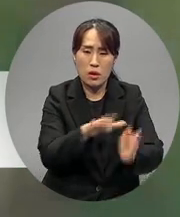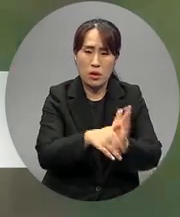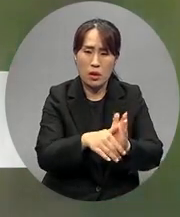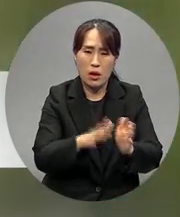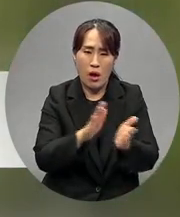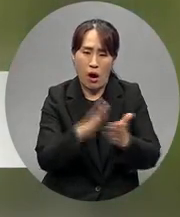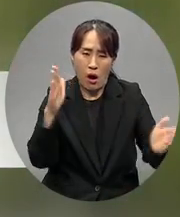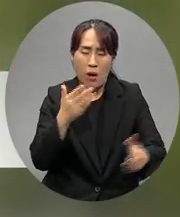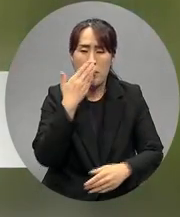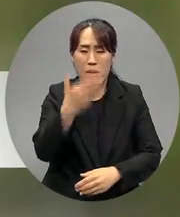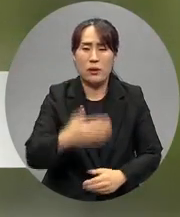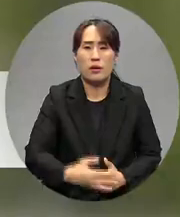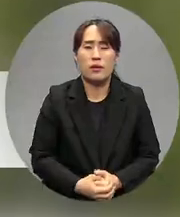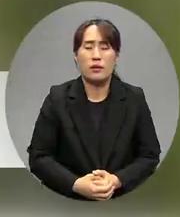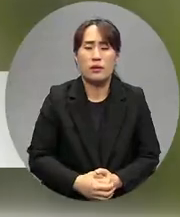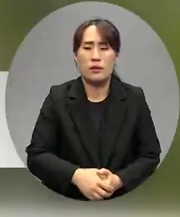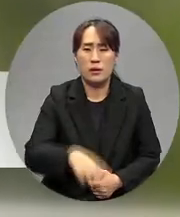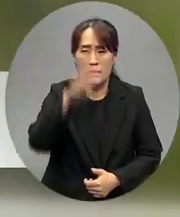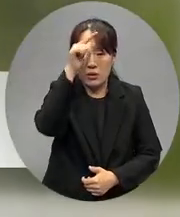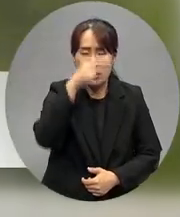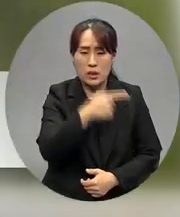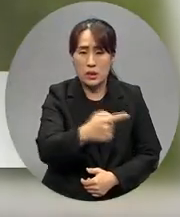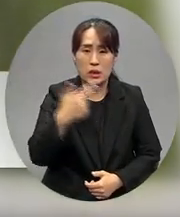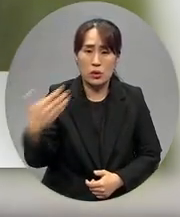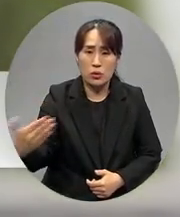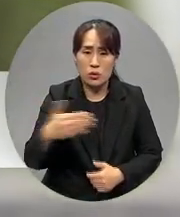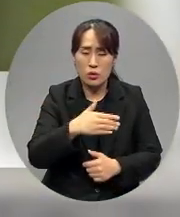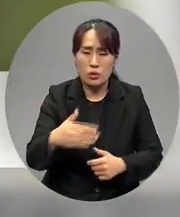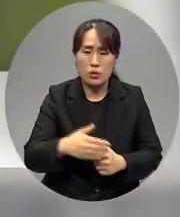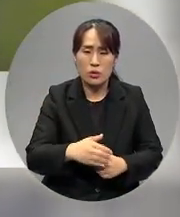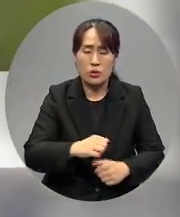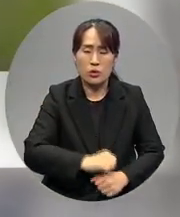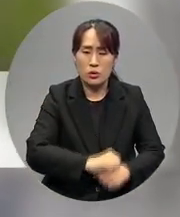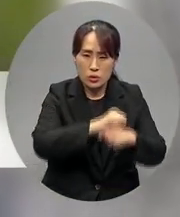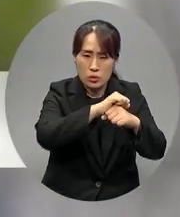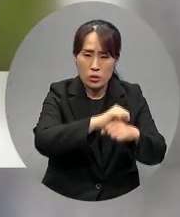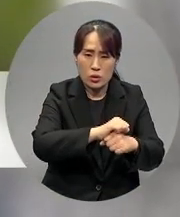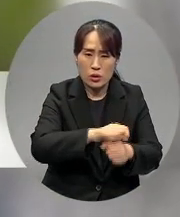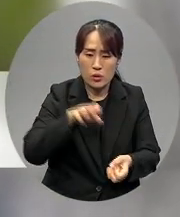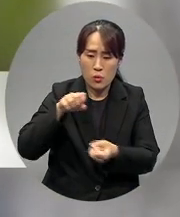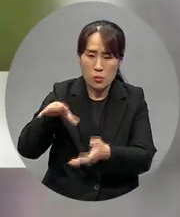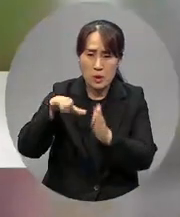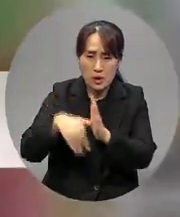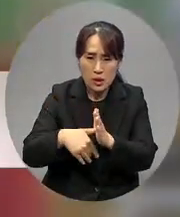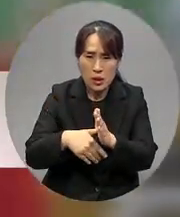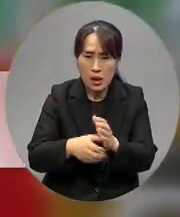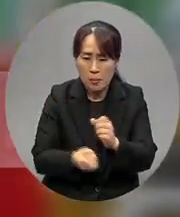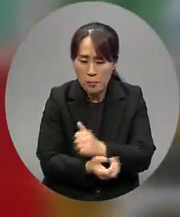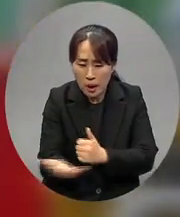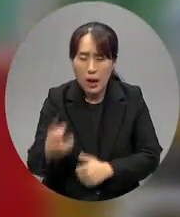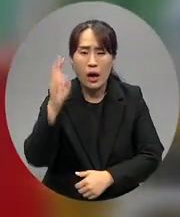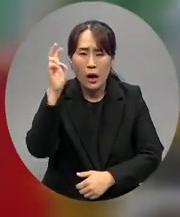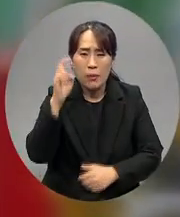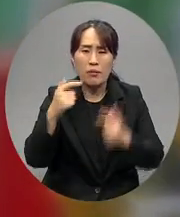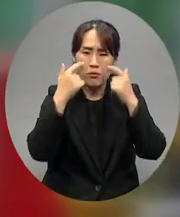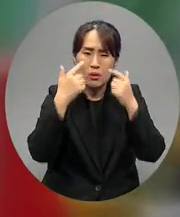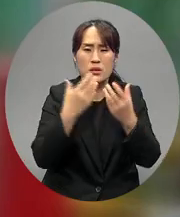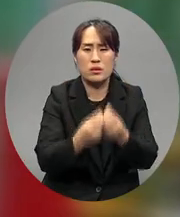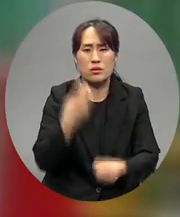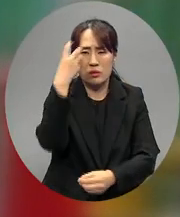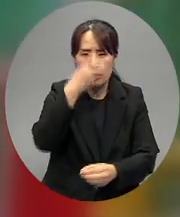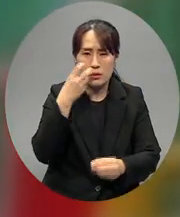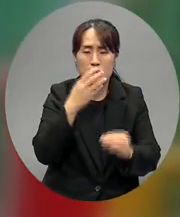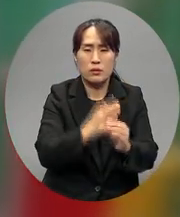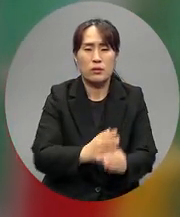화상을 입을 수 있습니다. 경찰과 소방당국은 저장 탱크로 옮기는 과정에서 누출된 것으로 보고 정확한 경위를